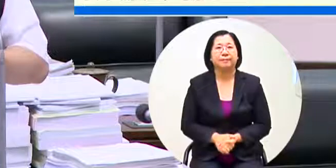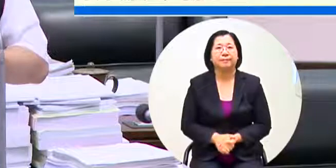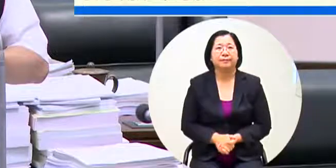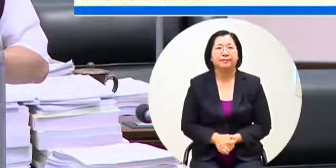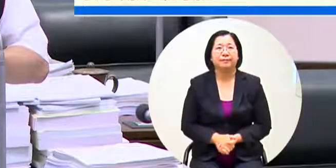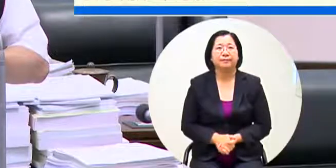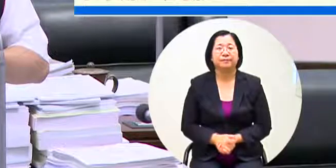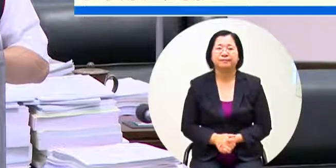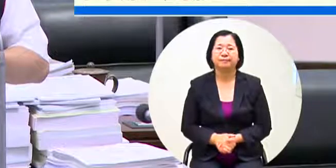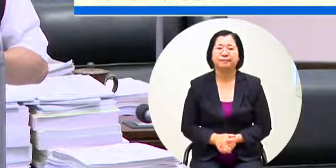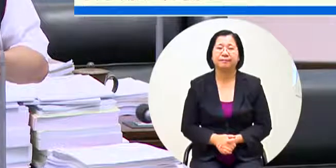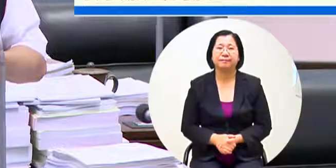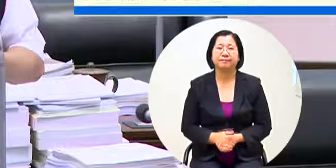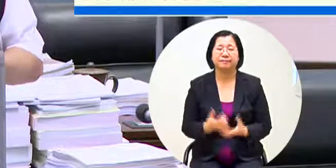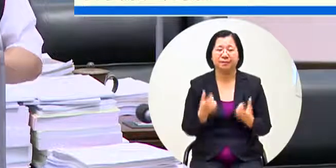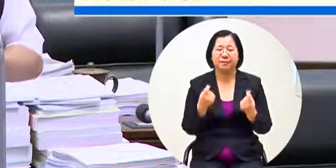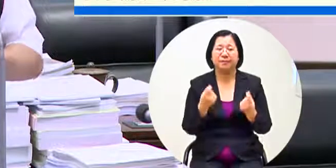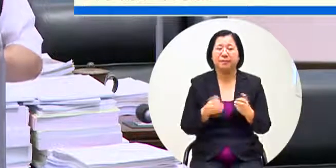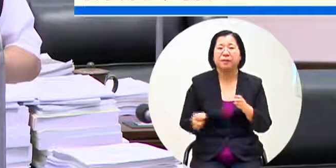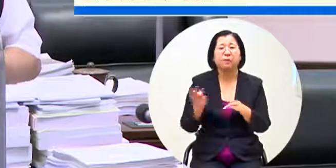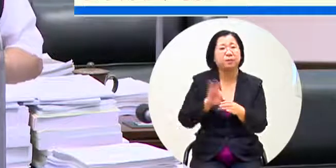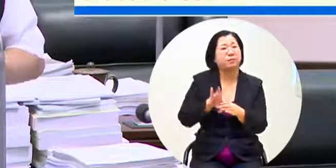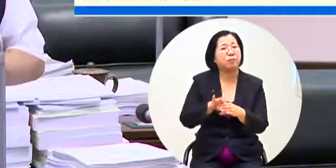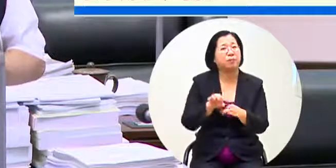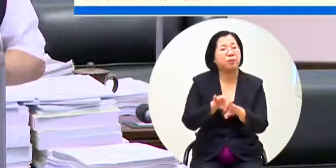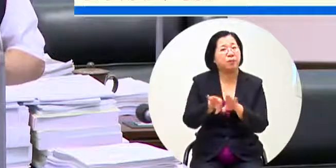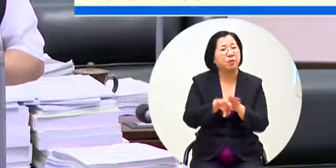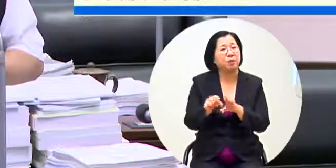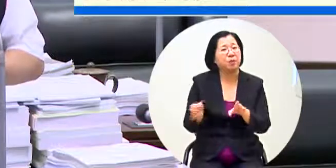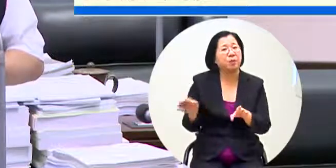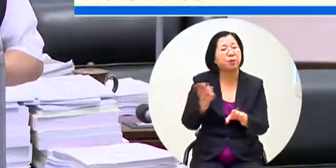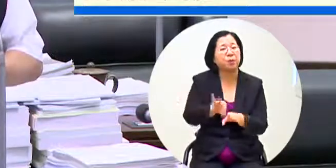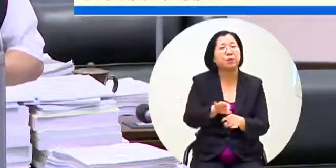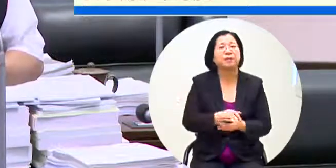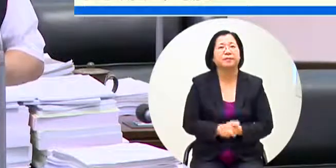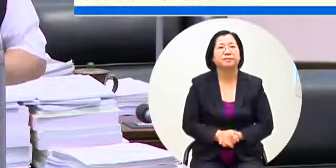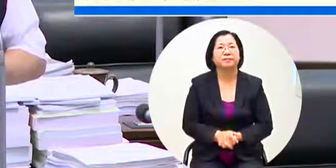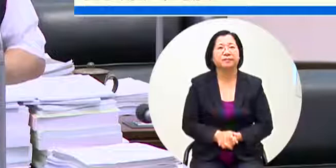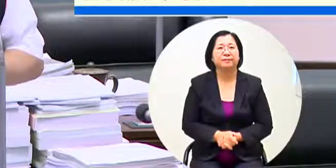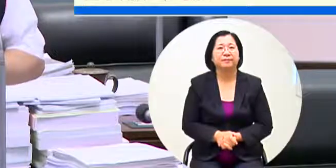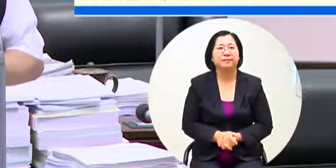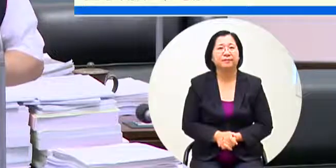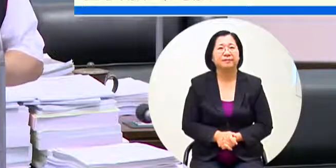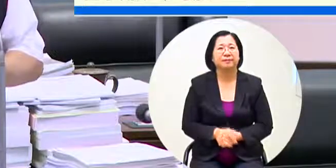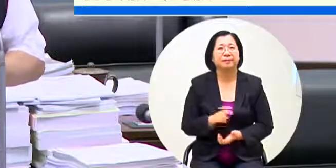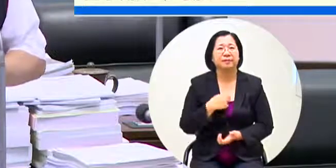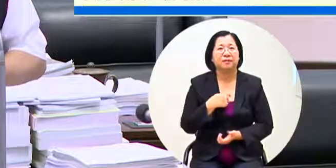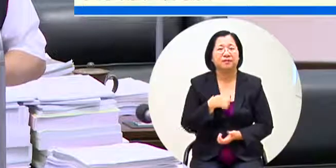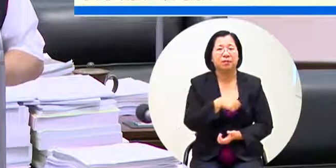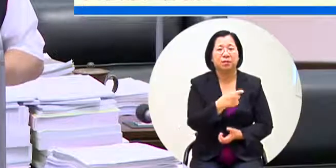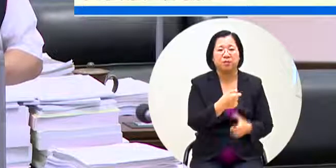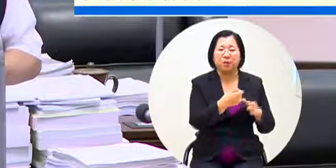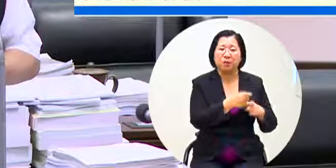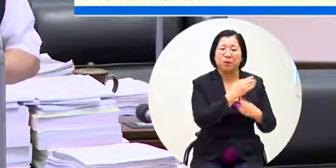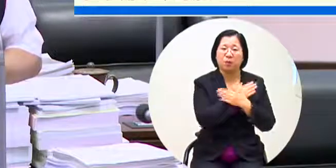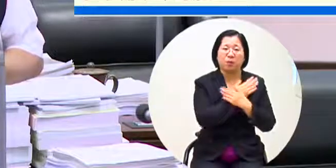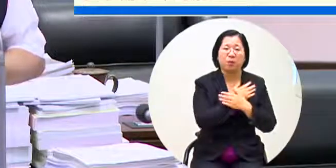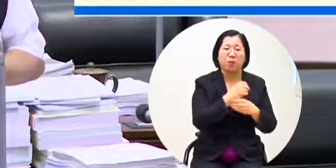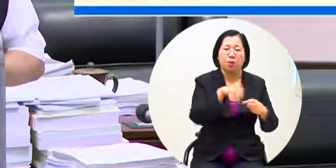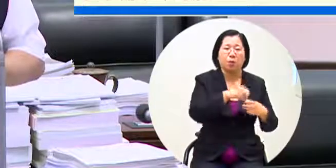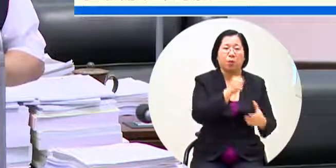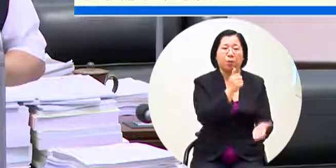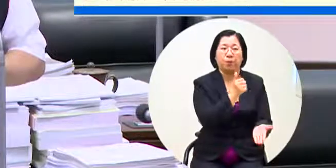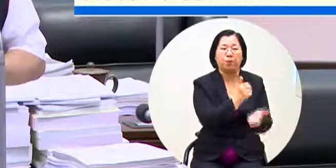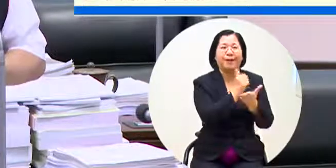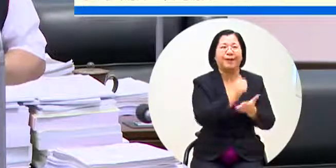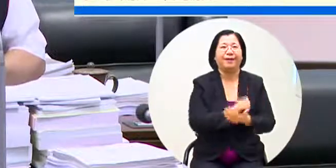金，吼缴税金结果咱去买读公道，抽签抽会到的人，吼伊就去读，